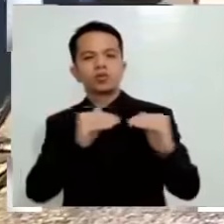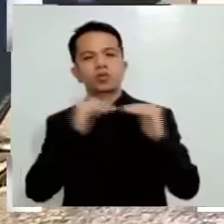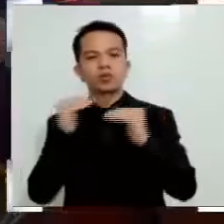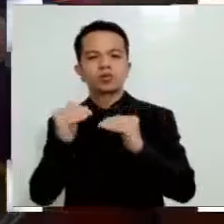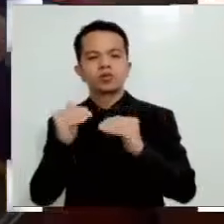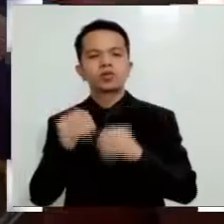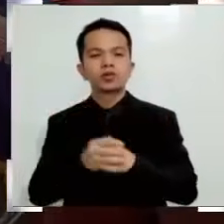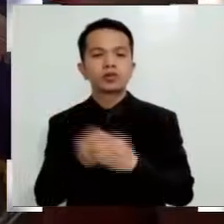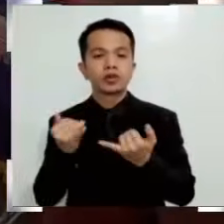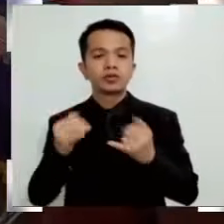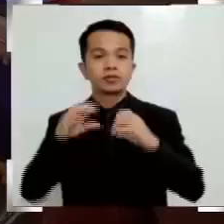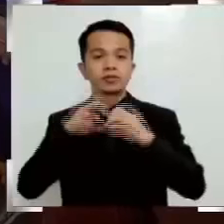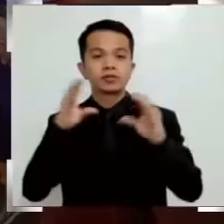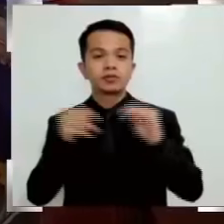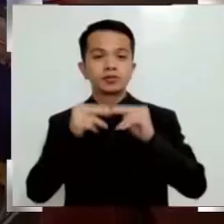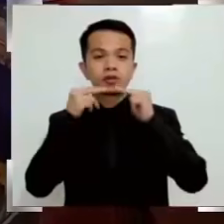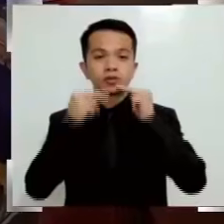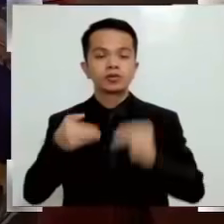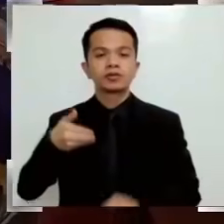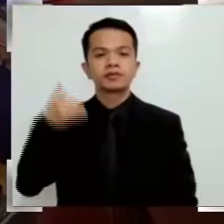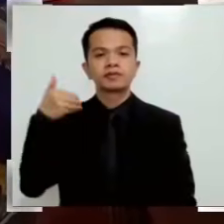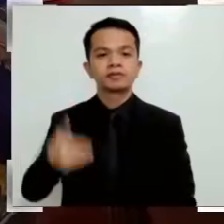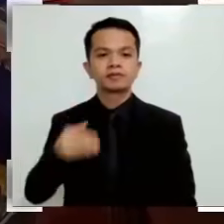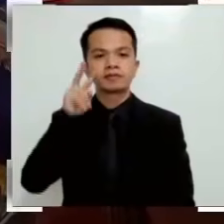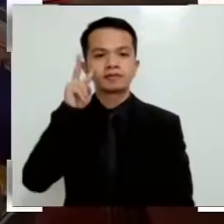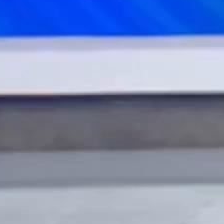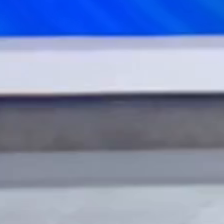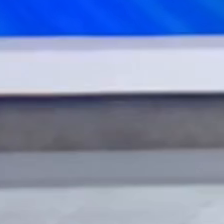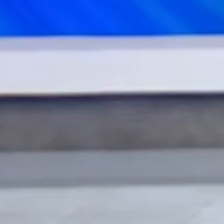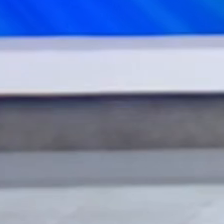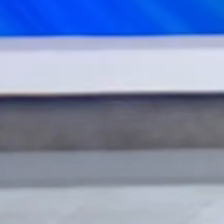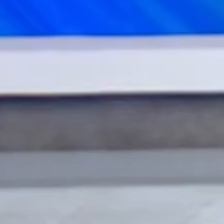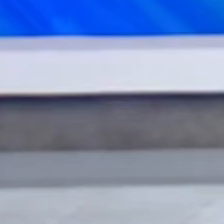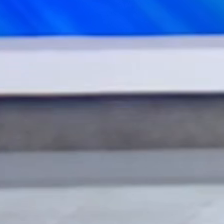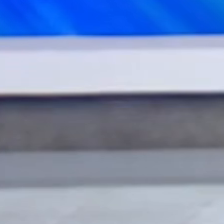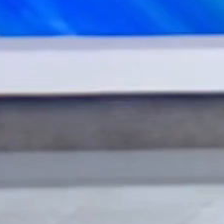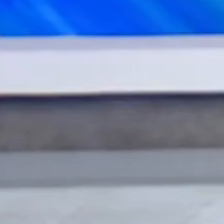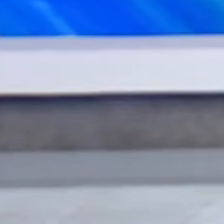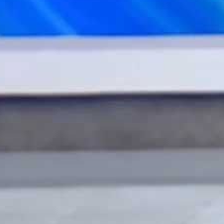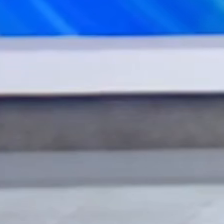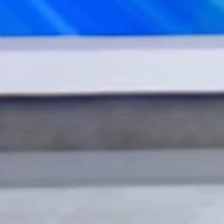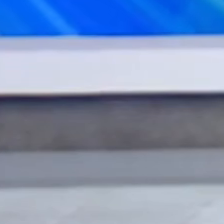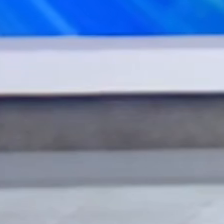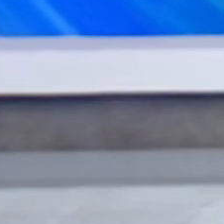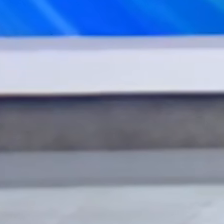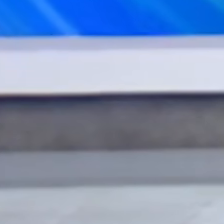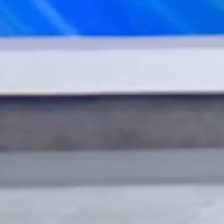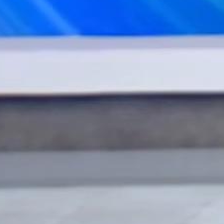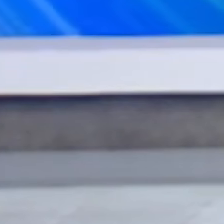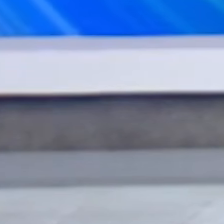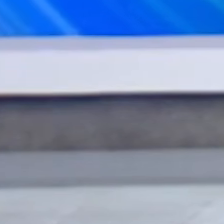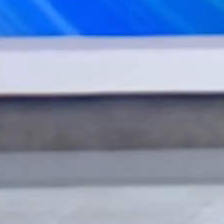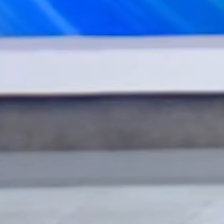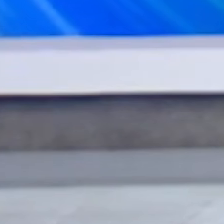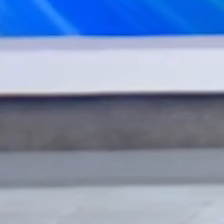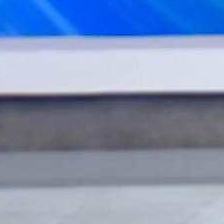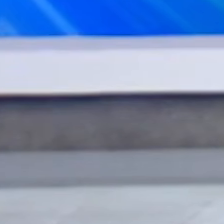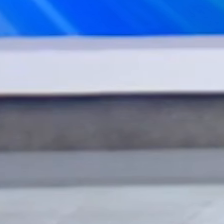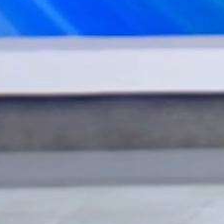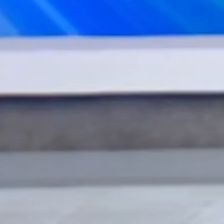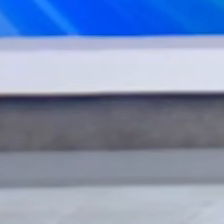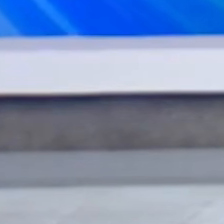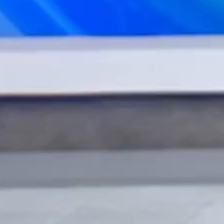si marol abdurahman ang inyong saksi migan samahan niyo kaming saksihan ng mga balita mag-subscribe